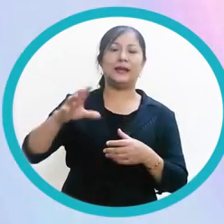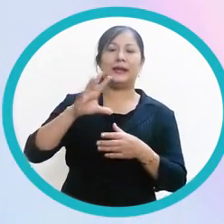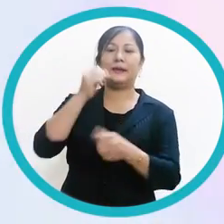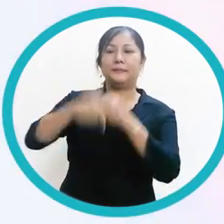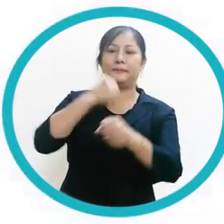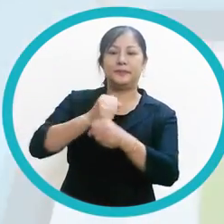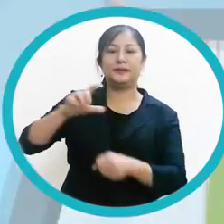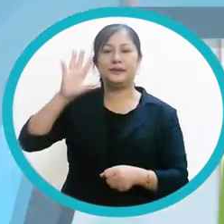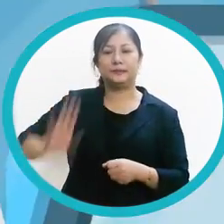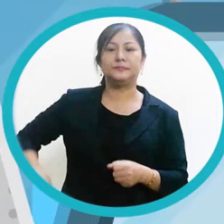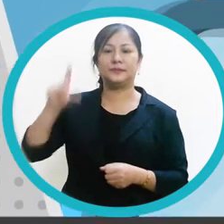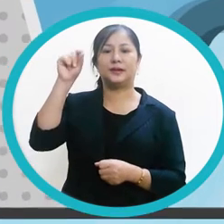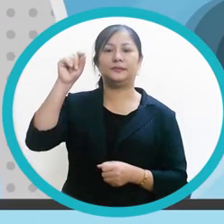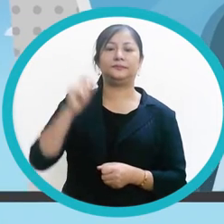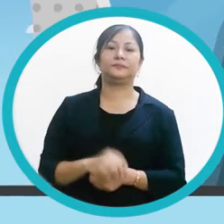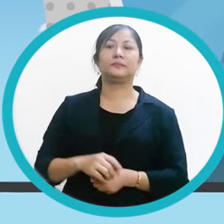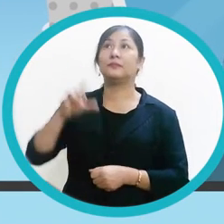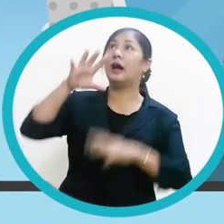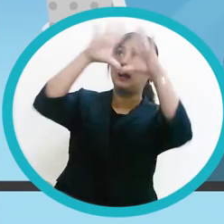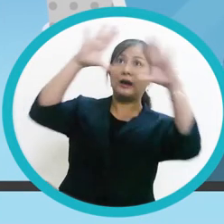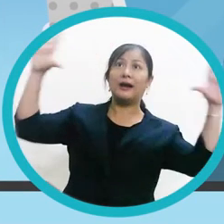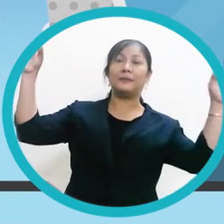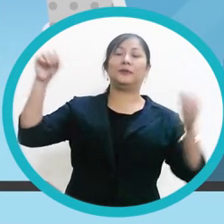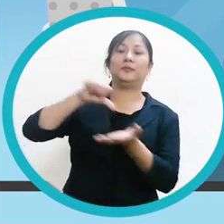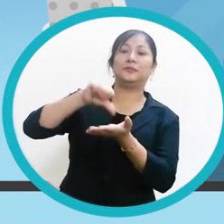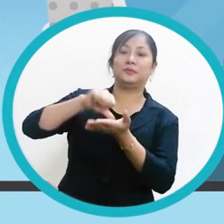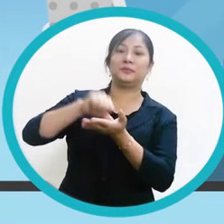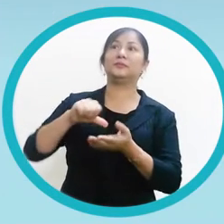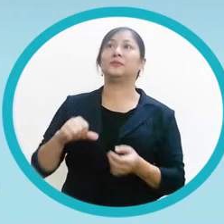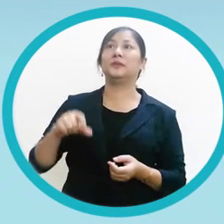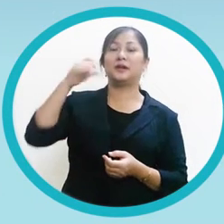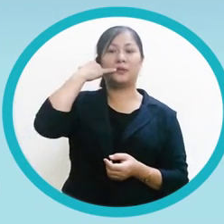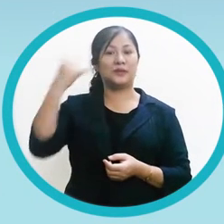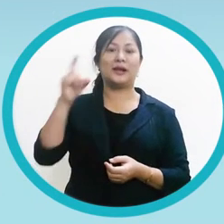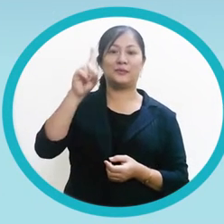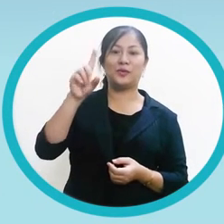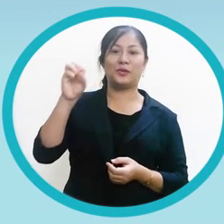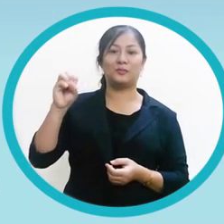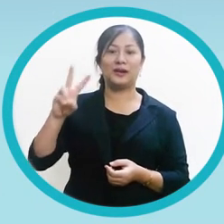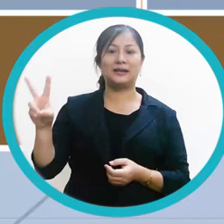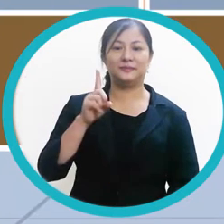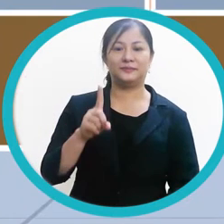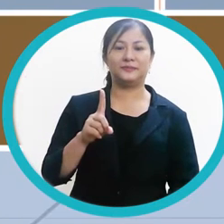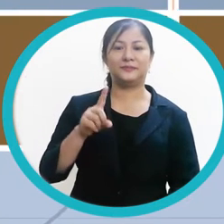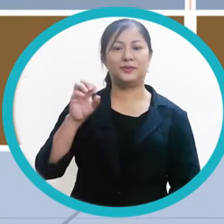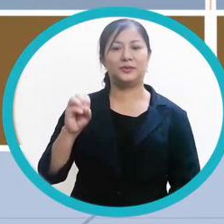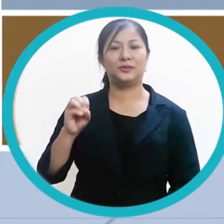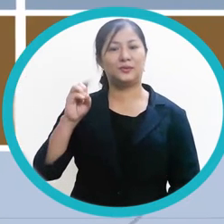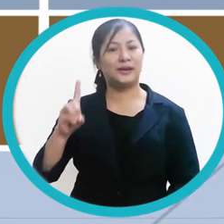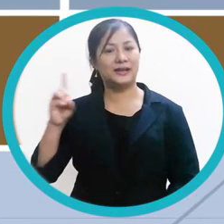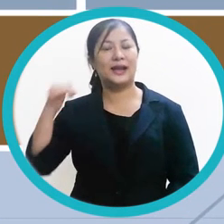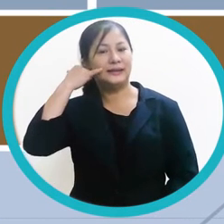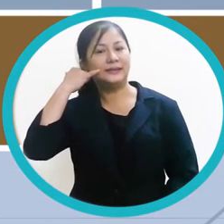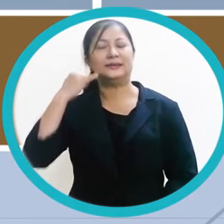lai 10 năm sau. Nam thấy mình đứng ở một trung tâm rất hiện đại với bản hiệu Tổng đài 1022, nơi có các bạn